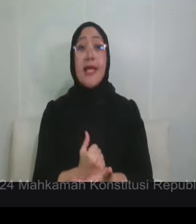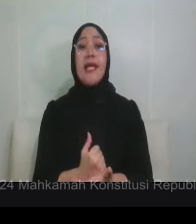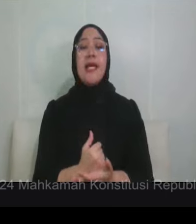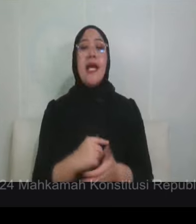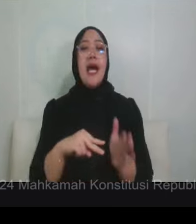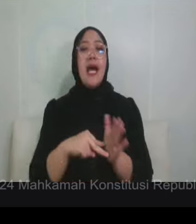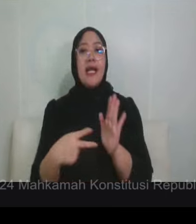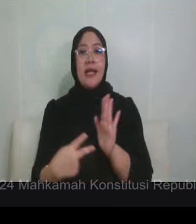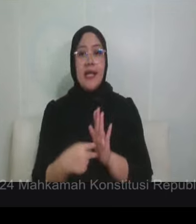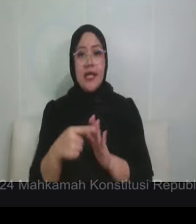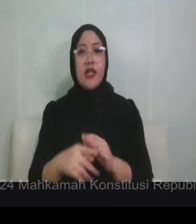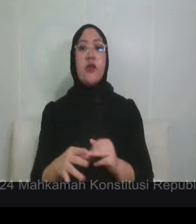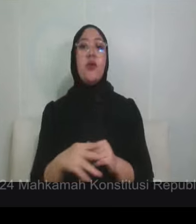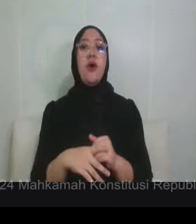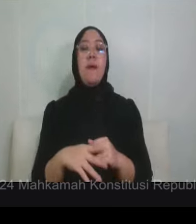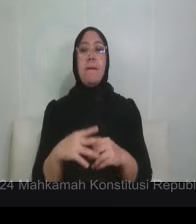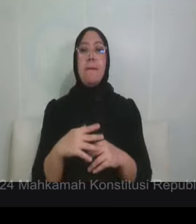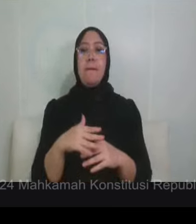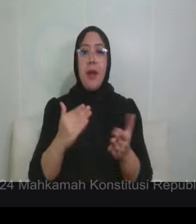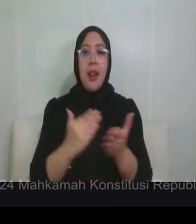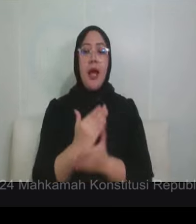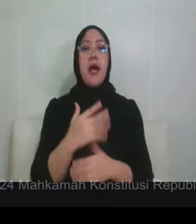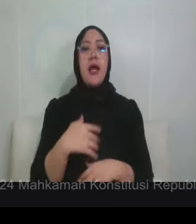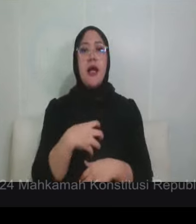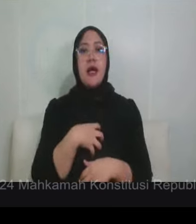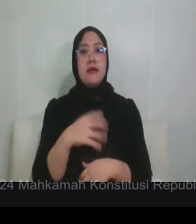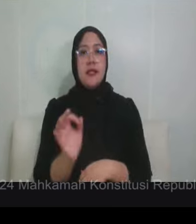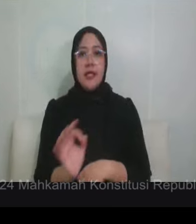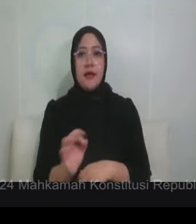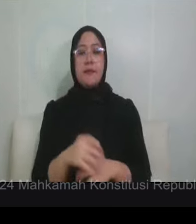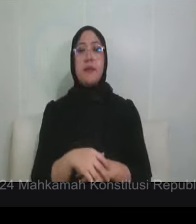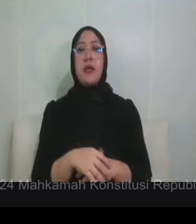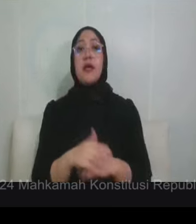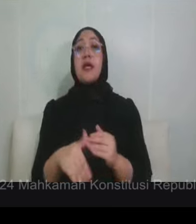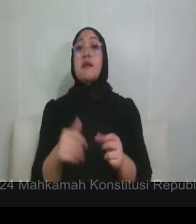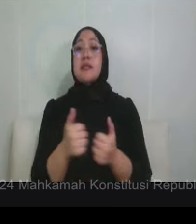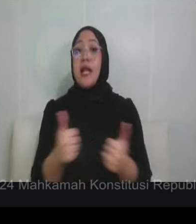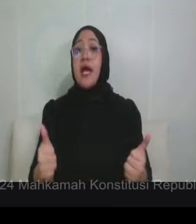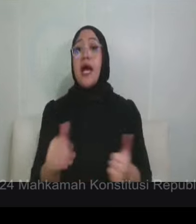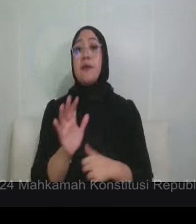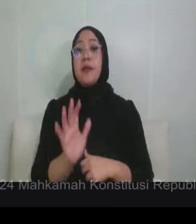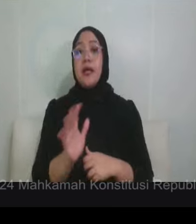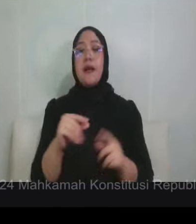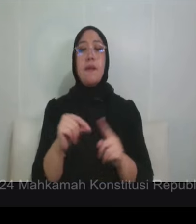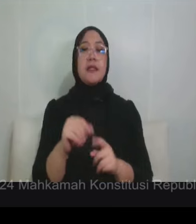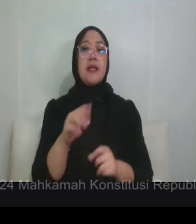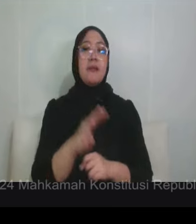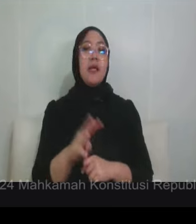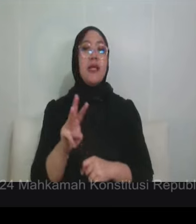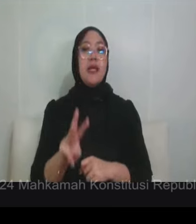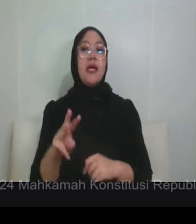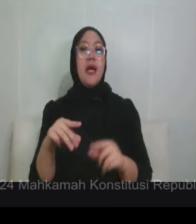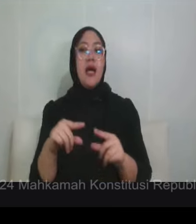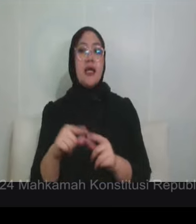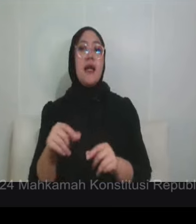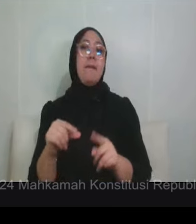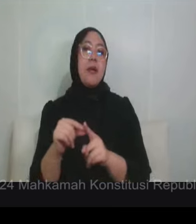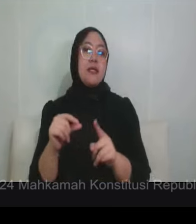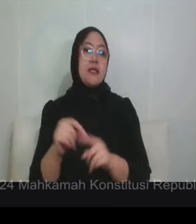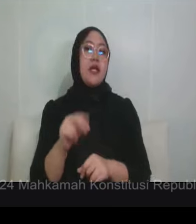melanggar hak asasi wajib pajak sehingga selengkapnya norma Pasal 43 ayat 4 dalam pasal 2 Angka